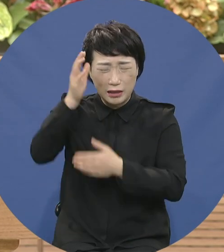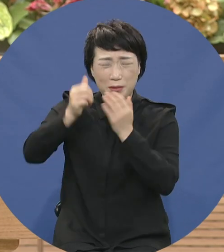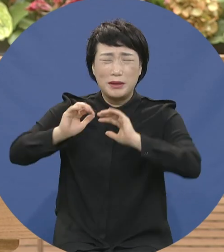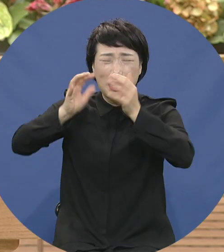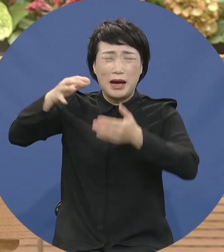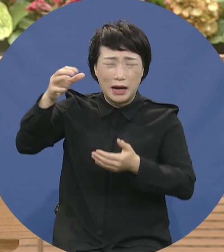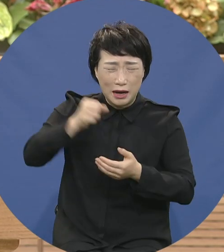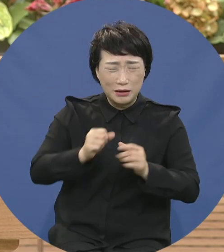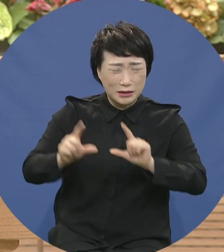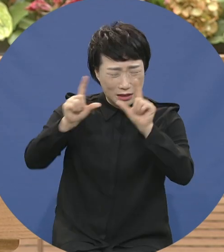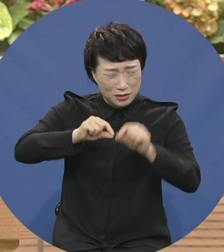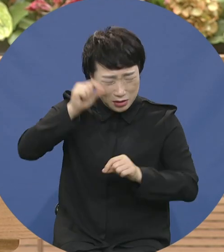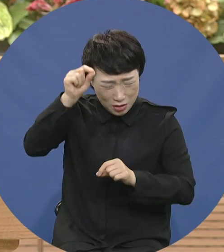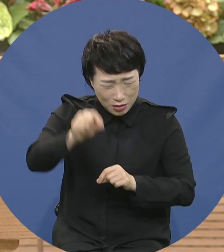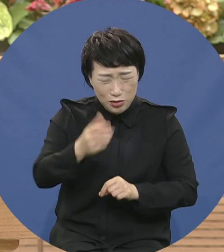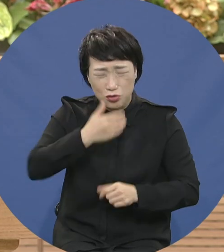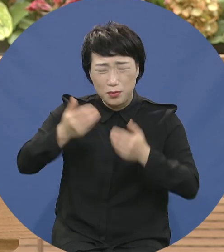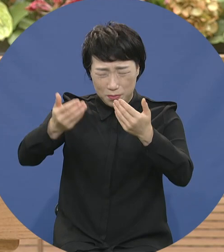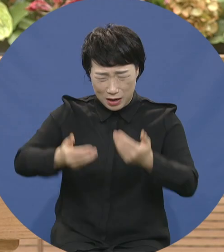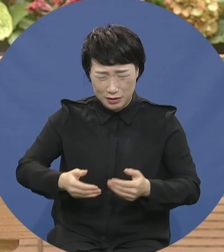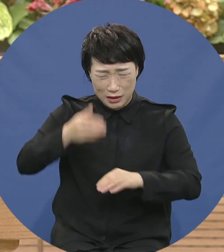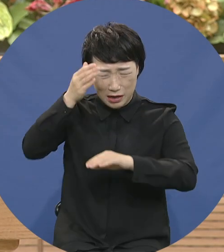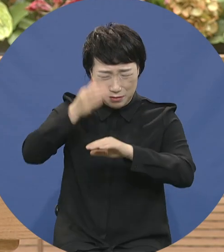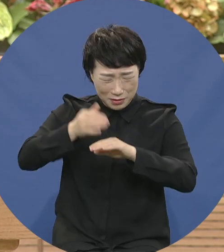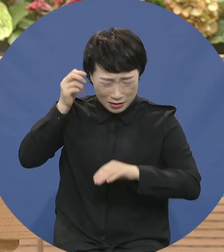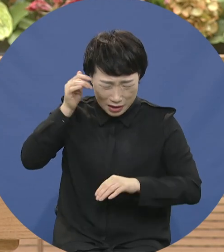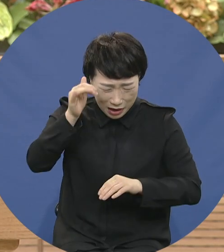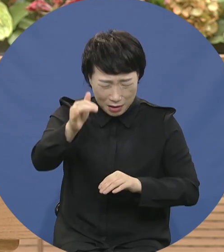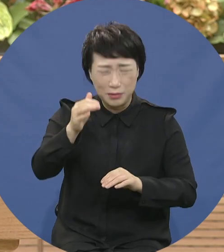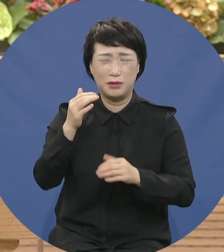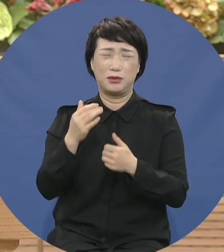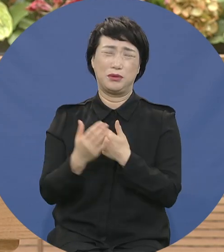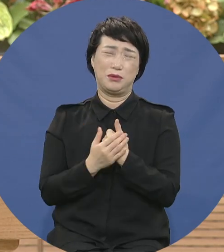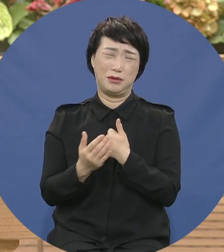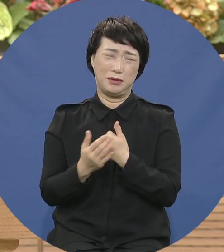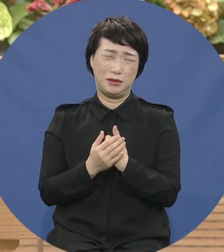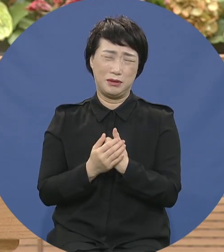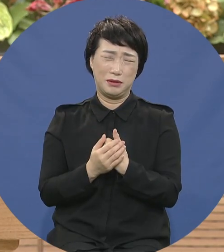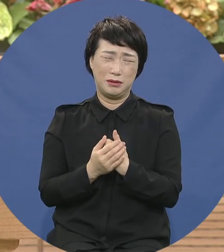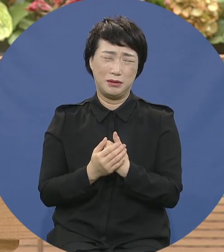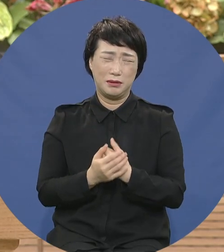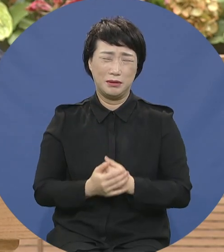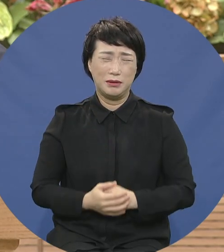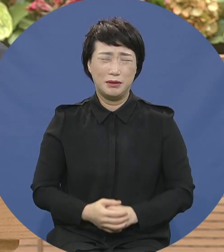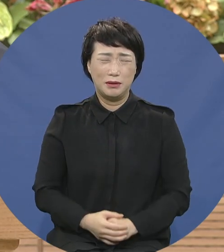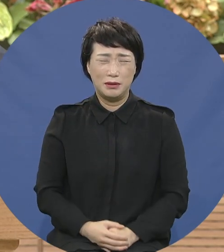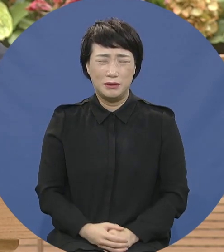얻어 영원히 사는 축복을 감사하며 사모하게 도와주시옵소서.